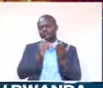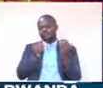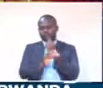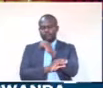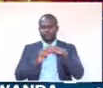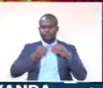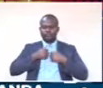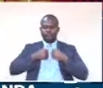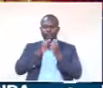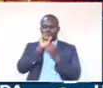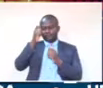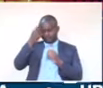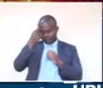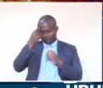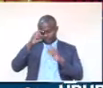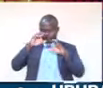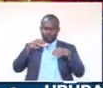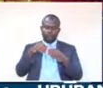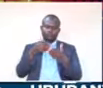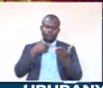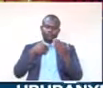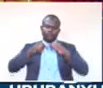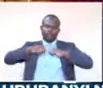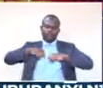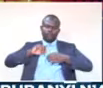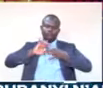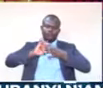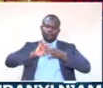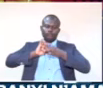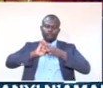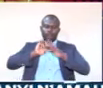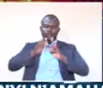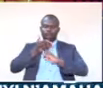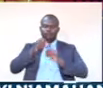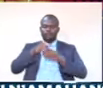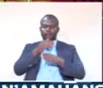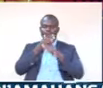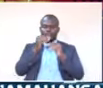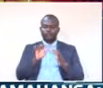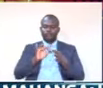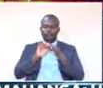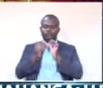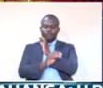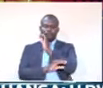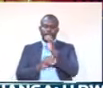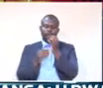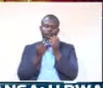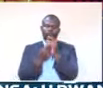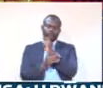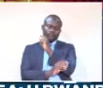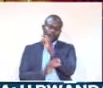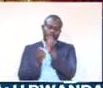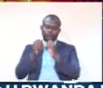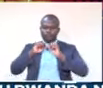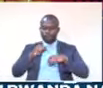bihugu by'u Rwanda na Repubulika ya Kongo byagiranye amasezerano y'ubufatanye binyuze muri Minisiteri z'Ububanyi n'Amahanga z'ibihugu byombi.